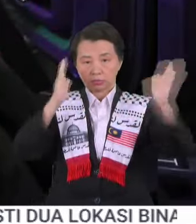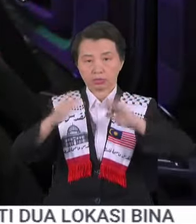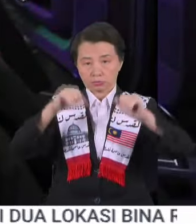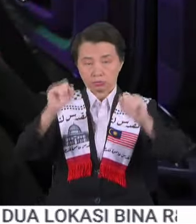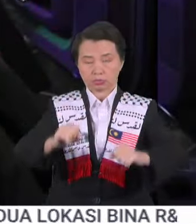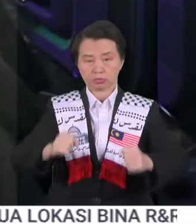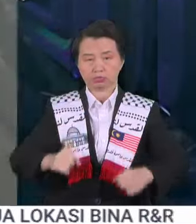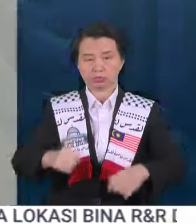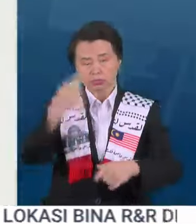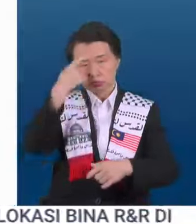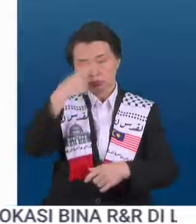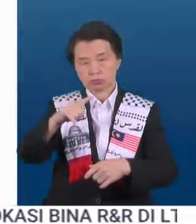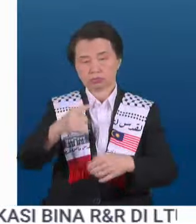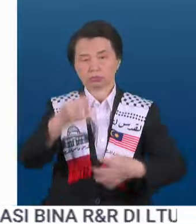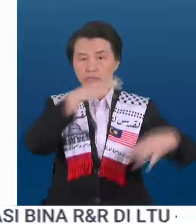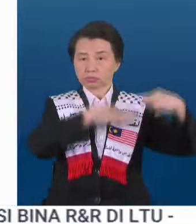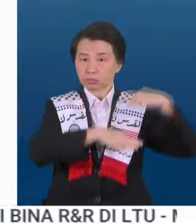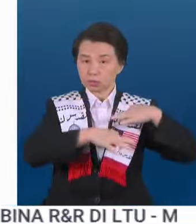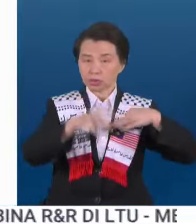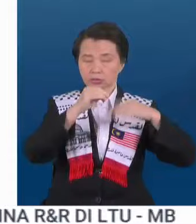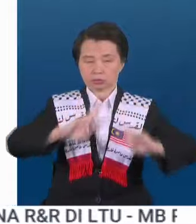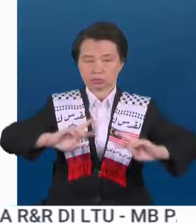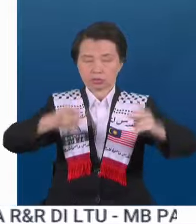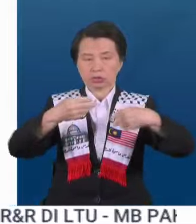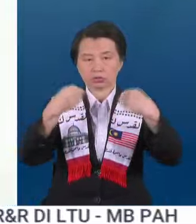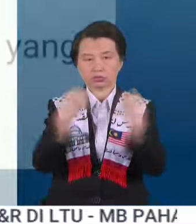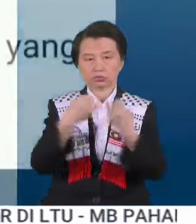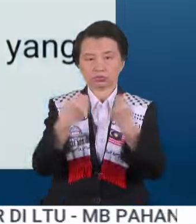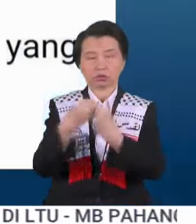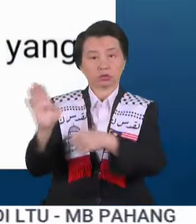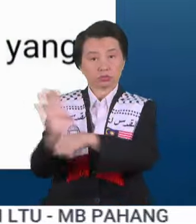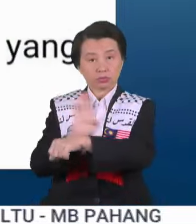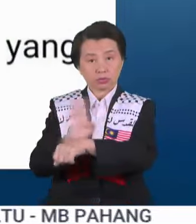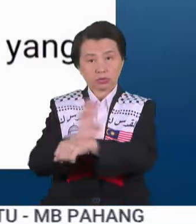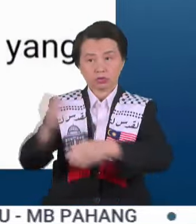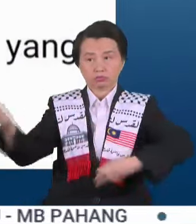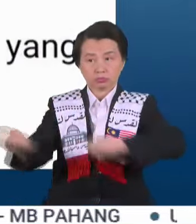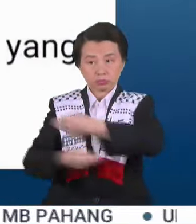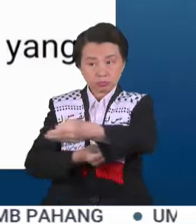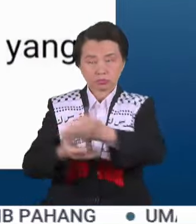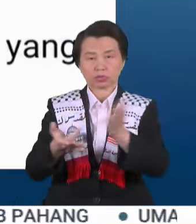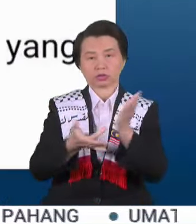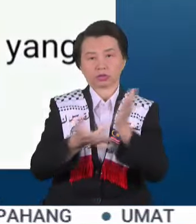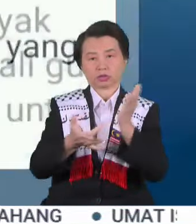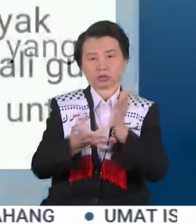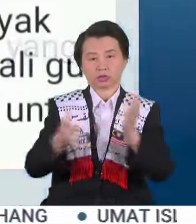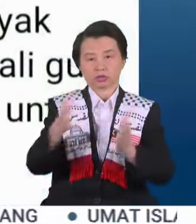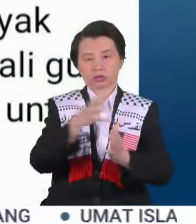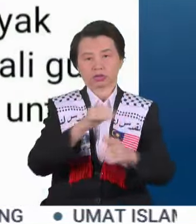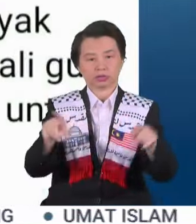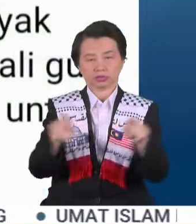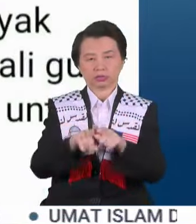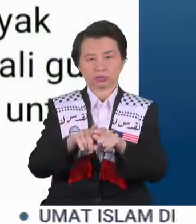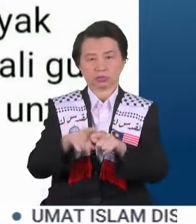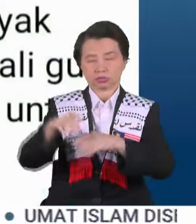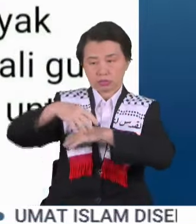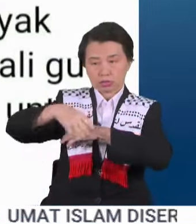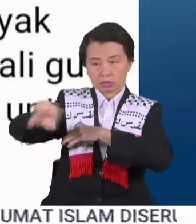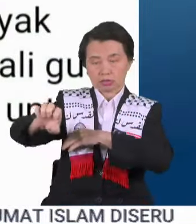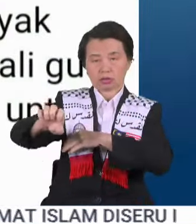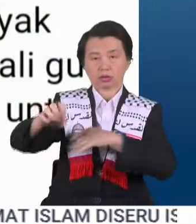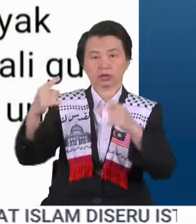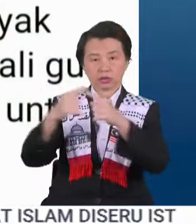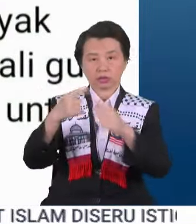keupayaan uniknya untuk memanfaatkan dan meningkatkan jumlah dagangan, pertukaran teknologi serta turut mengembangkan eksportnya ke